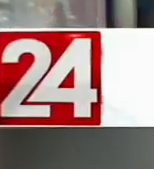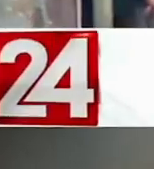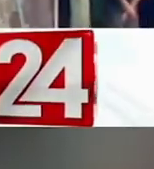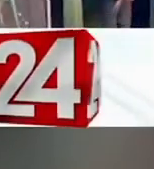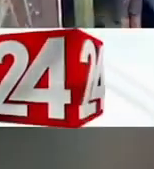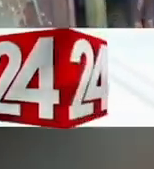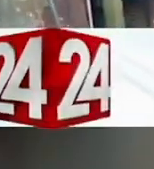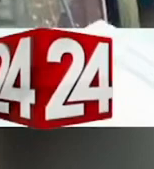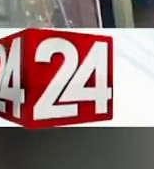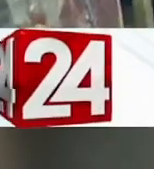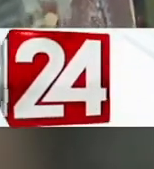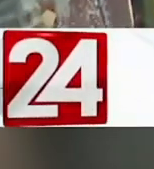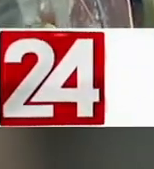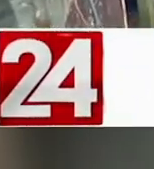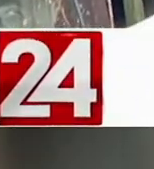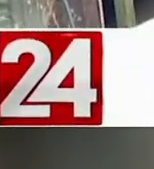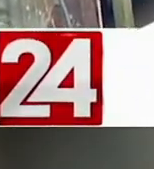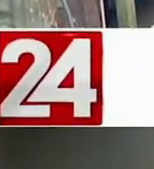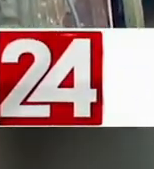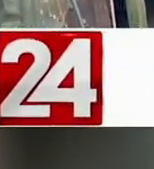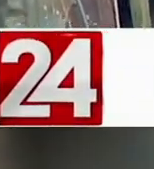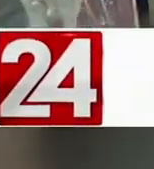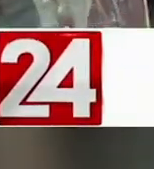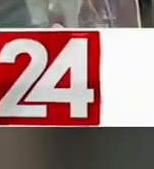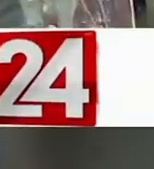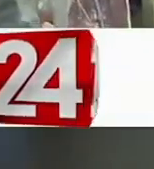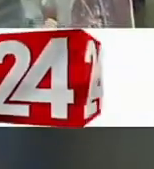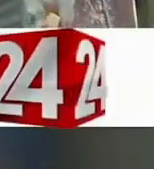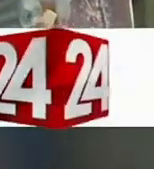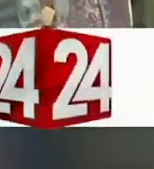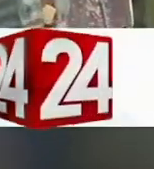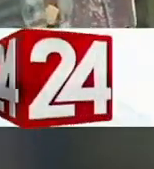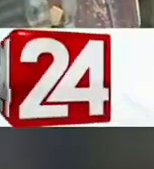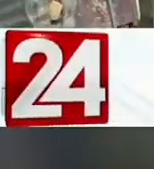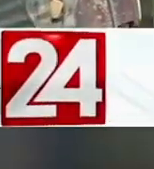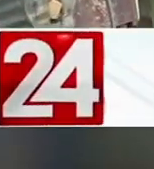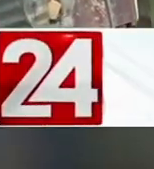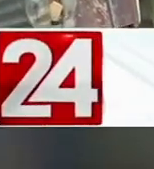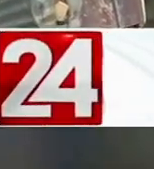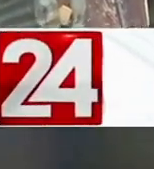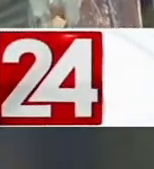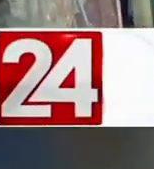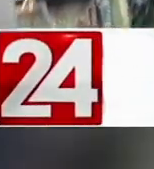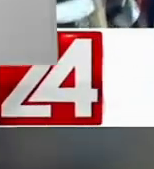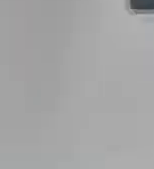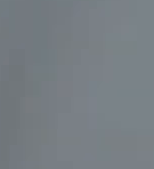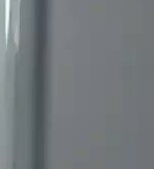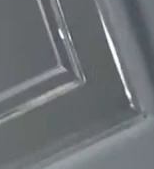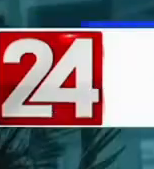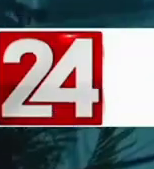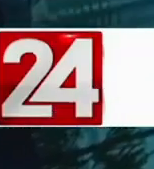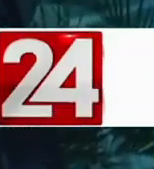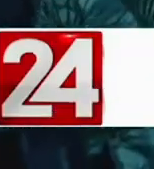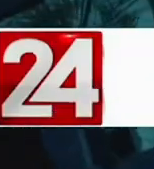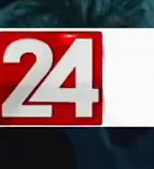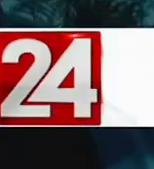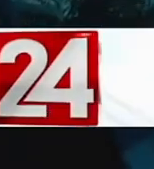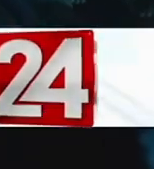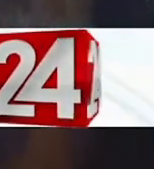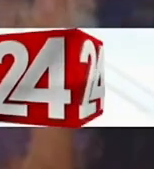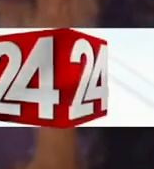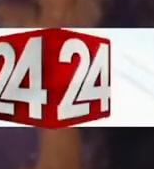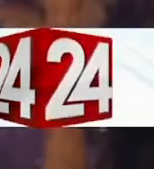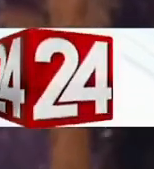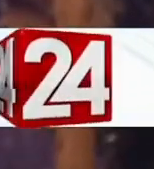Exclusivo, miyembro umano ng New People's Army na wanted pa dahil sa mga pagpatay, arestado. At ang misteryo